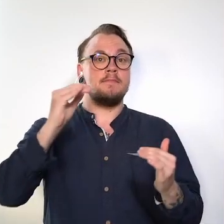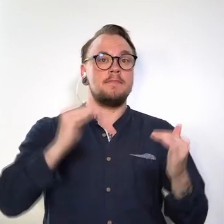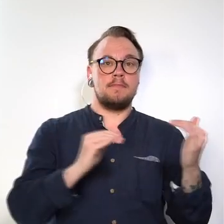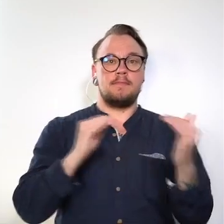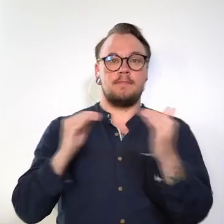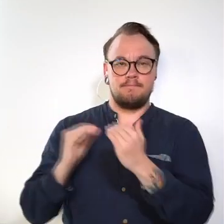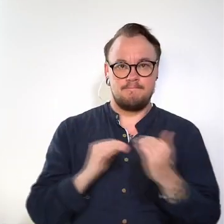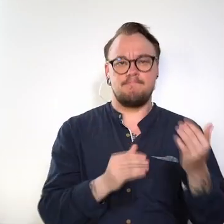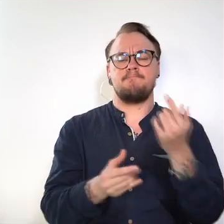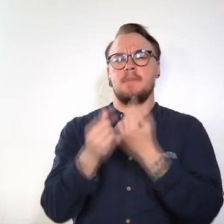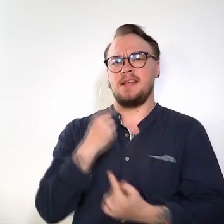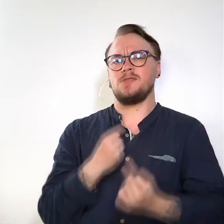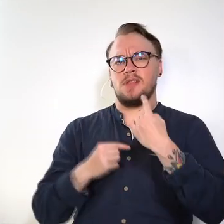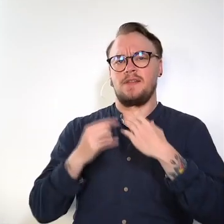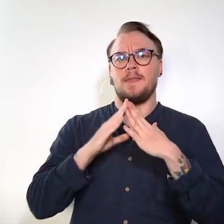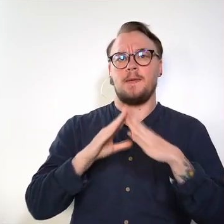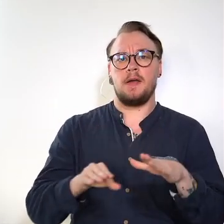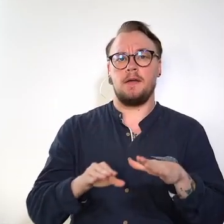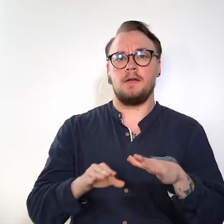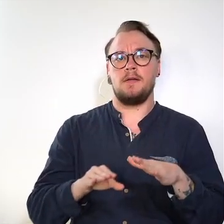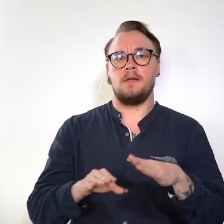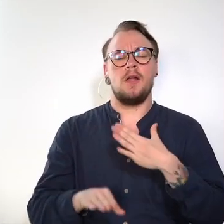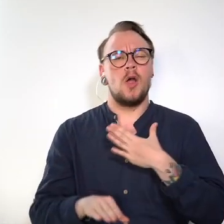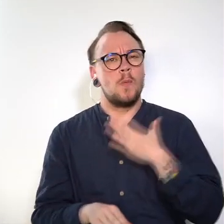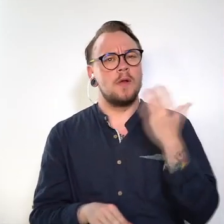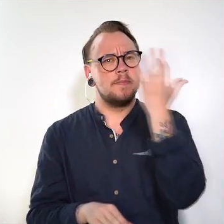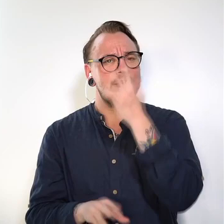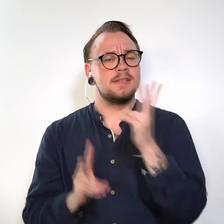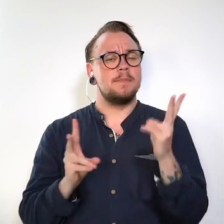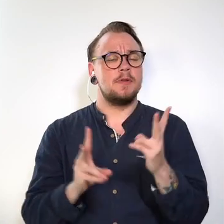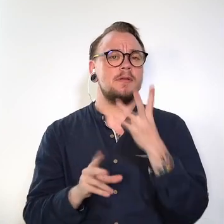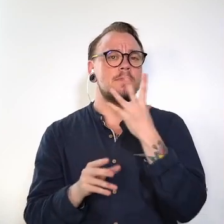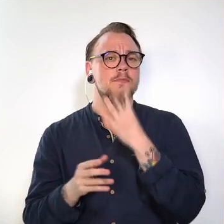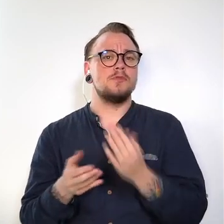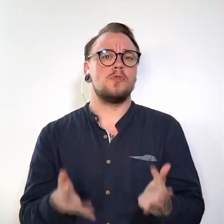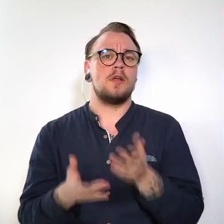että nimenomaan psykoterapian suuntauksessa tämän interpersoonallisen psykoterapian